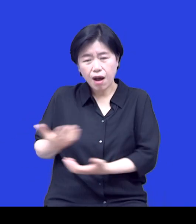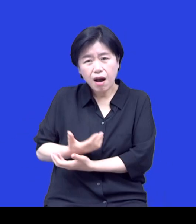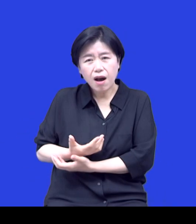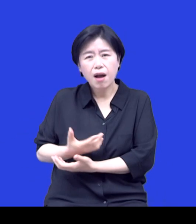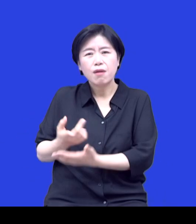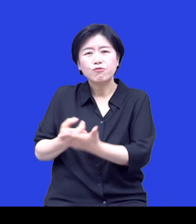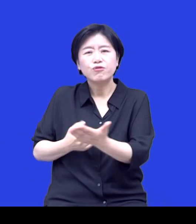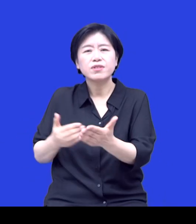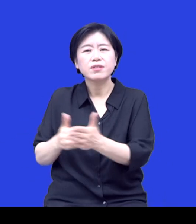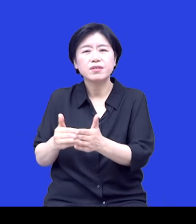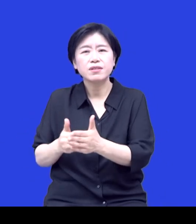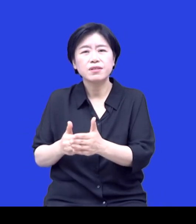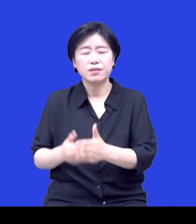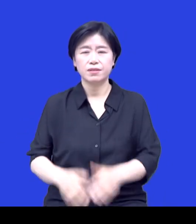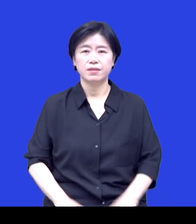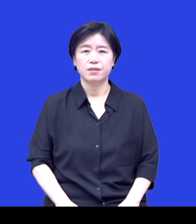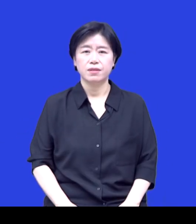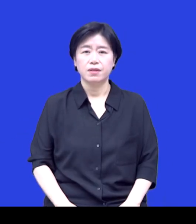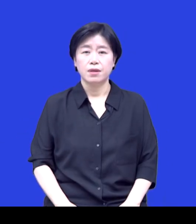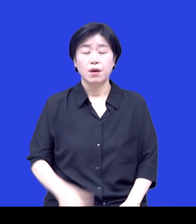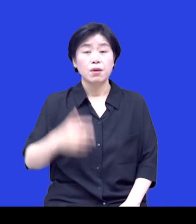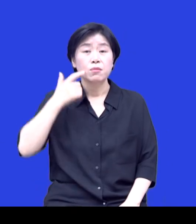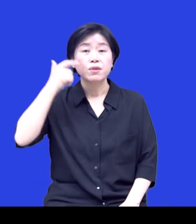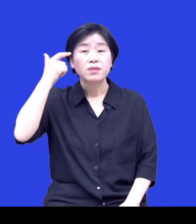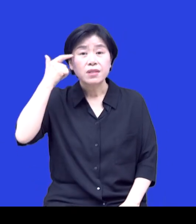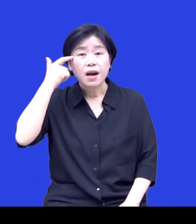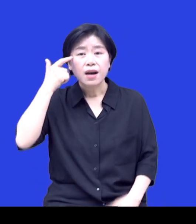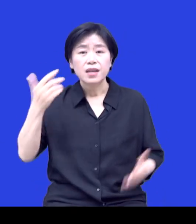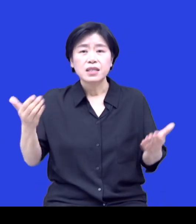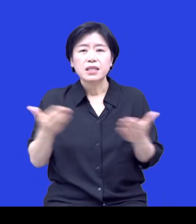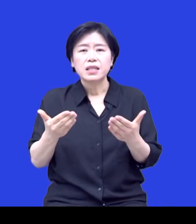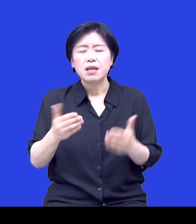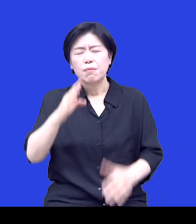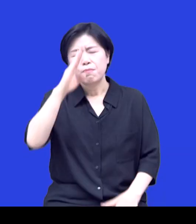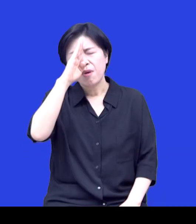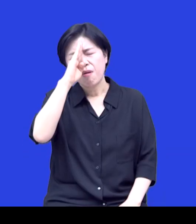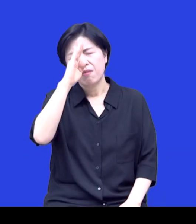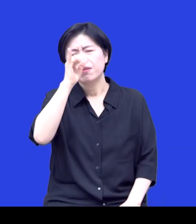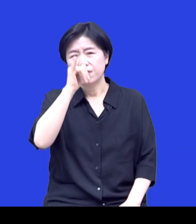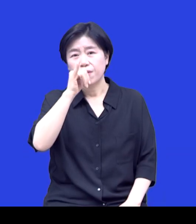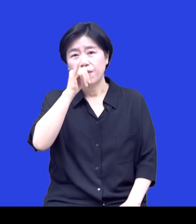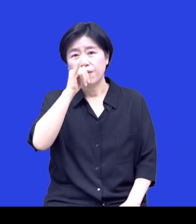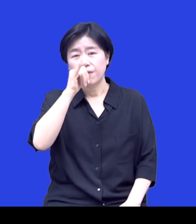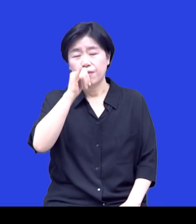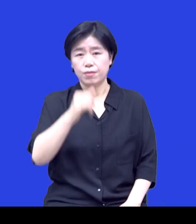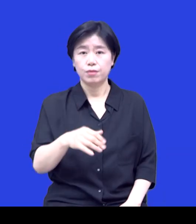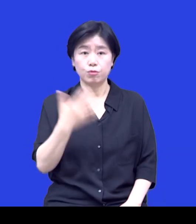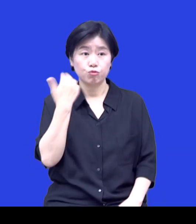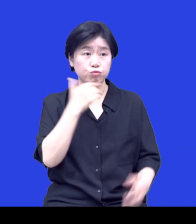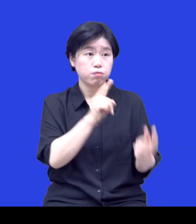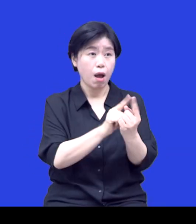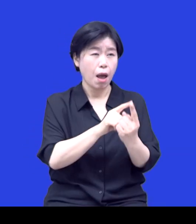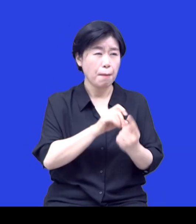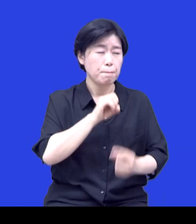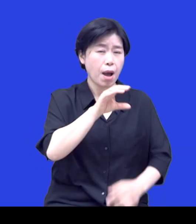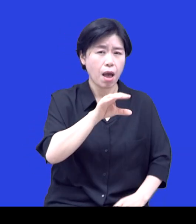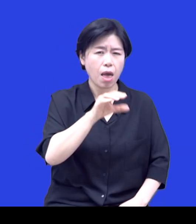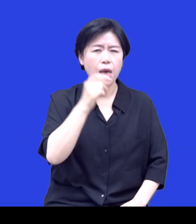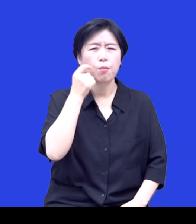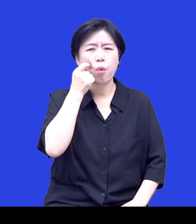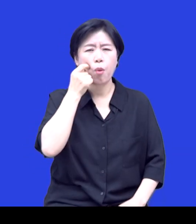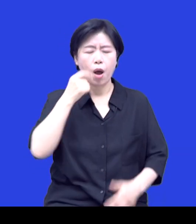뵙고 많은 분들을 뵐 때마다 목사의 직업병이라는 게 있는 것 같아요. 이 아무에게도 그렇죠. 말할 수 없는 마음속 깊이 파고든